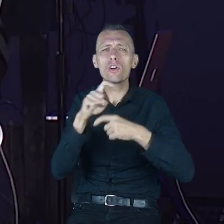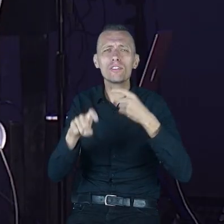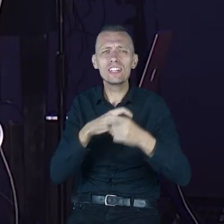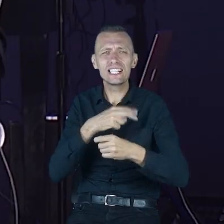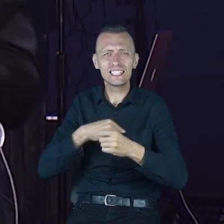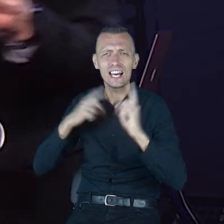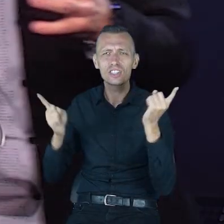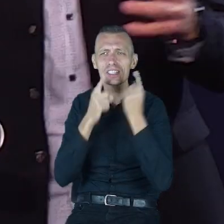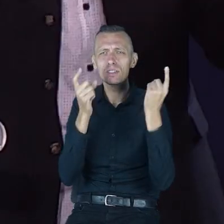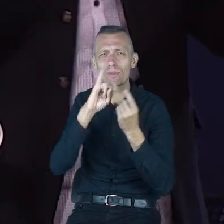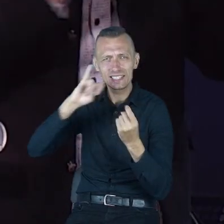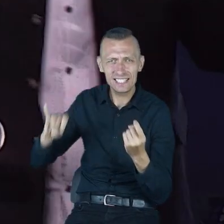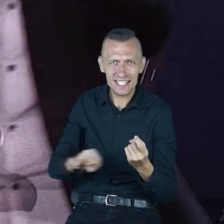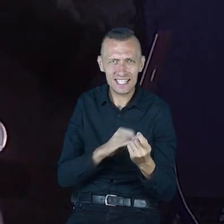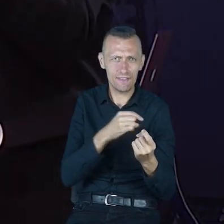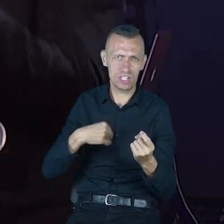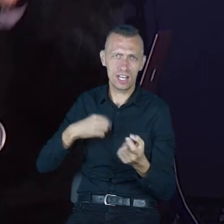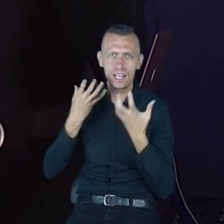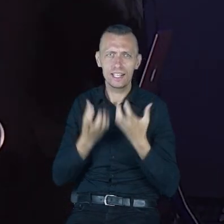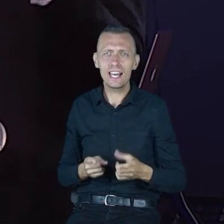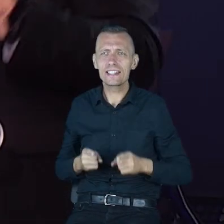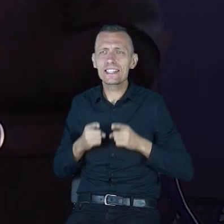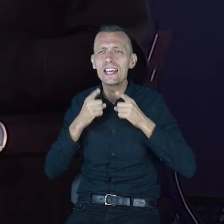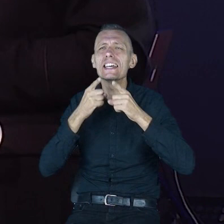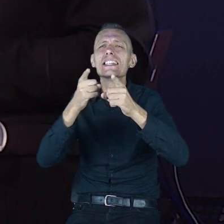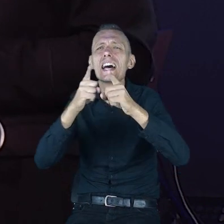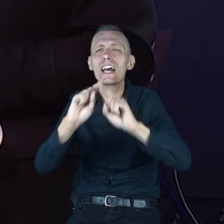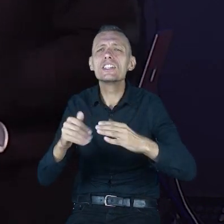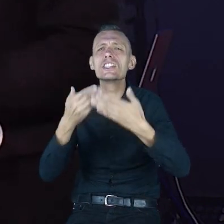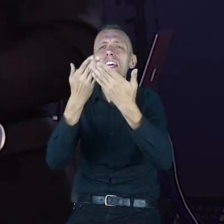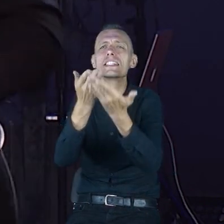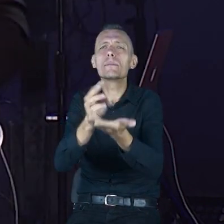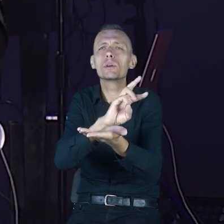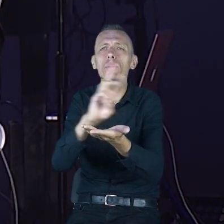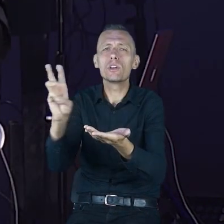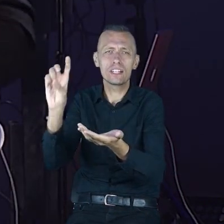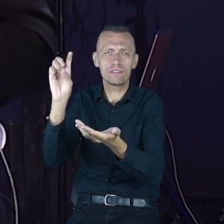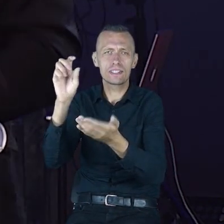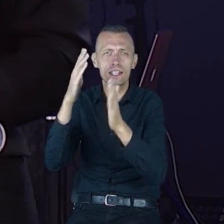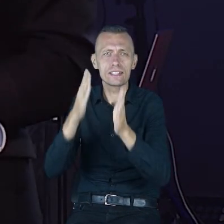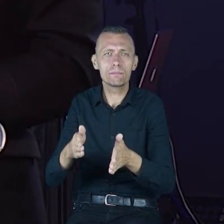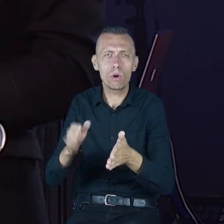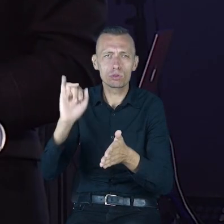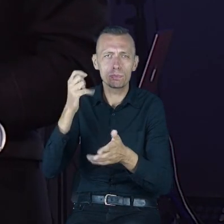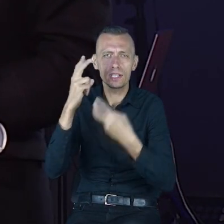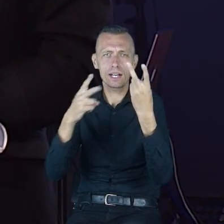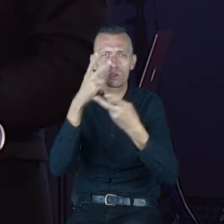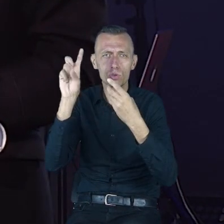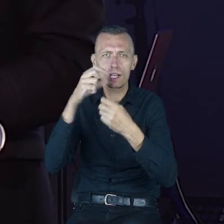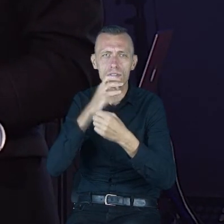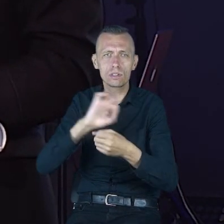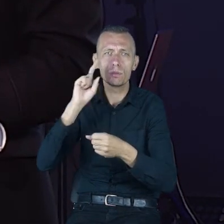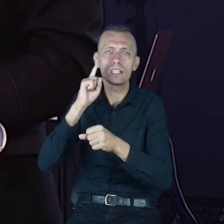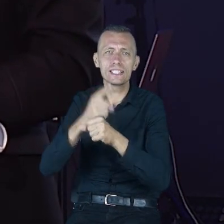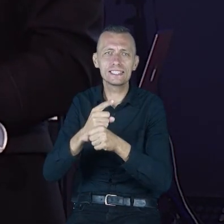do czegoś, co zapewni nam orientację w tym świecie. Chcę zachęcić do czegoś, co się nazywa